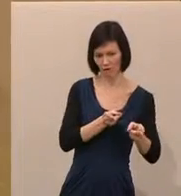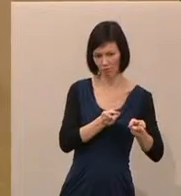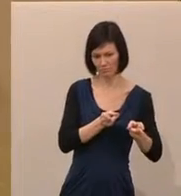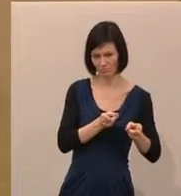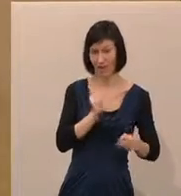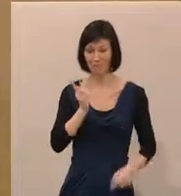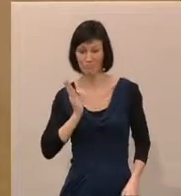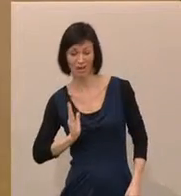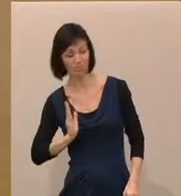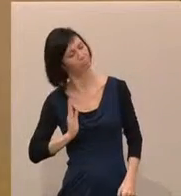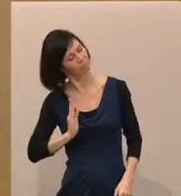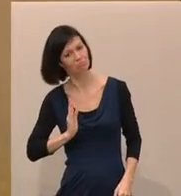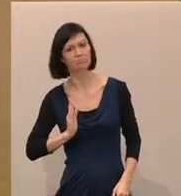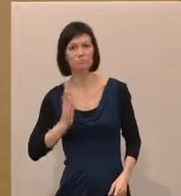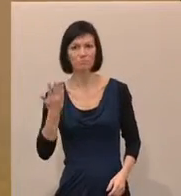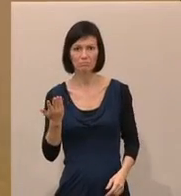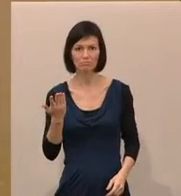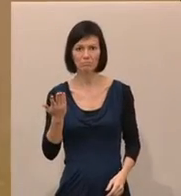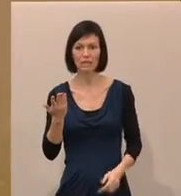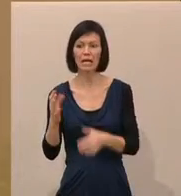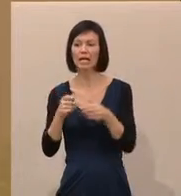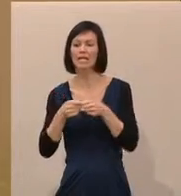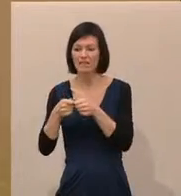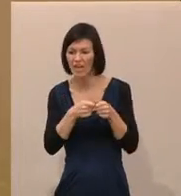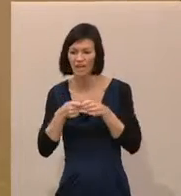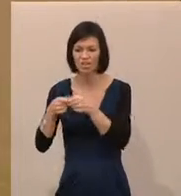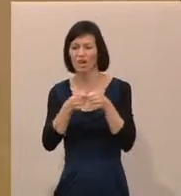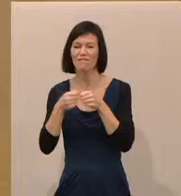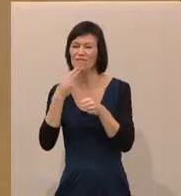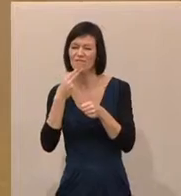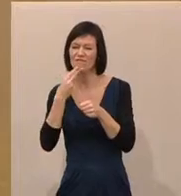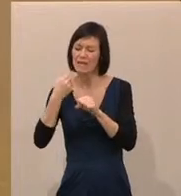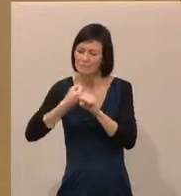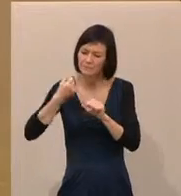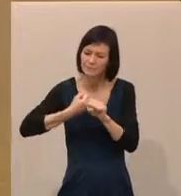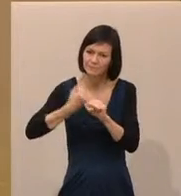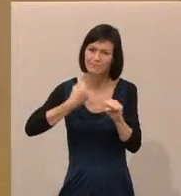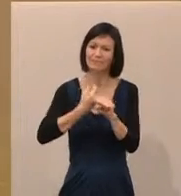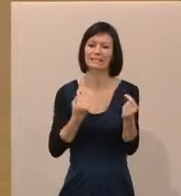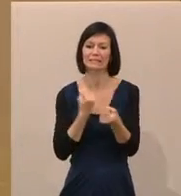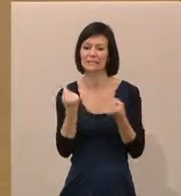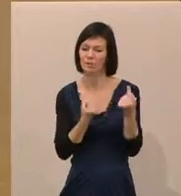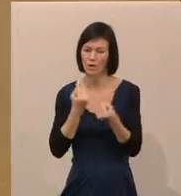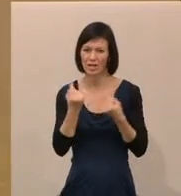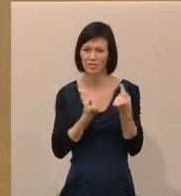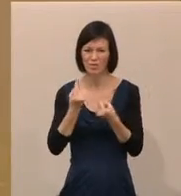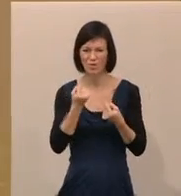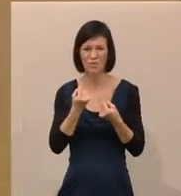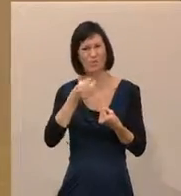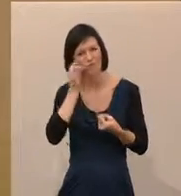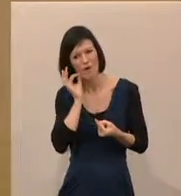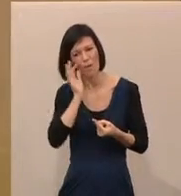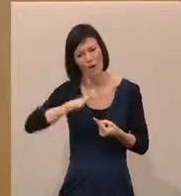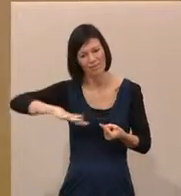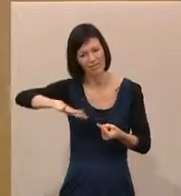nur sagen, vollste Unterstützung für die Gewerkschaften, die hier sich sehr bemühen, die Situation der Handelsangestellten zu verbessern